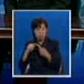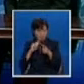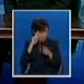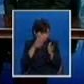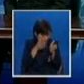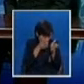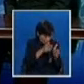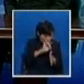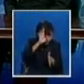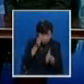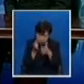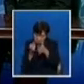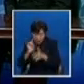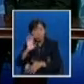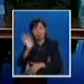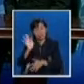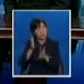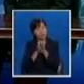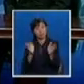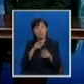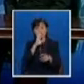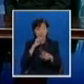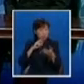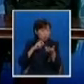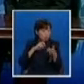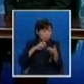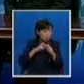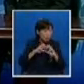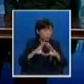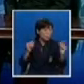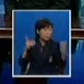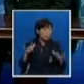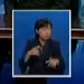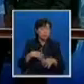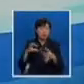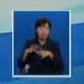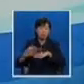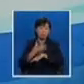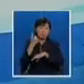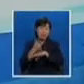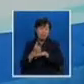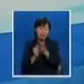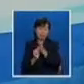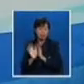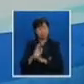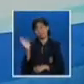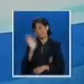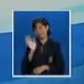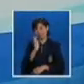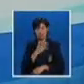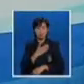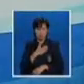นะครับถ้าจะบอกว่าเหตุการณ์สงบลงแล้วไม่ต้องหาคำตอบทางการเมืองกันไม่ใช่นะครับผมทราบดีในฐานะนักการเมืองซึ่งอยู่กับ